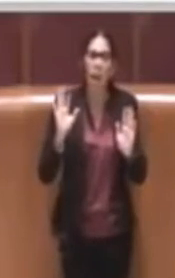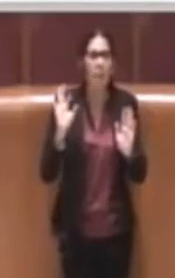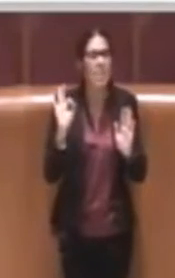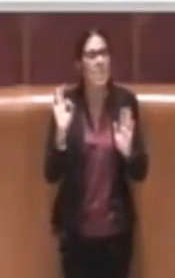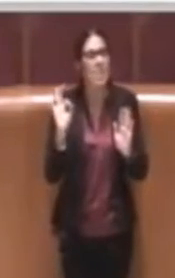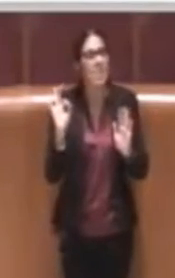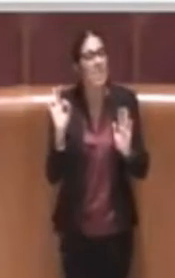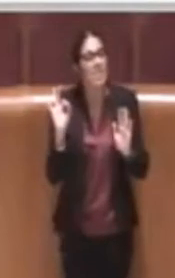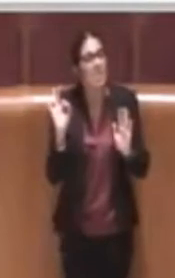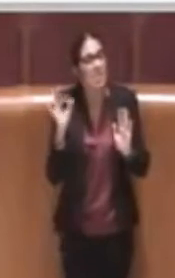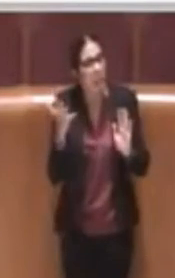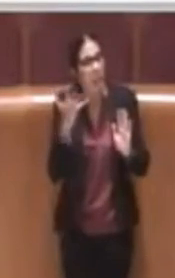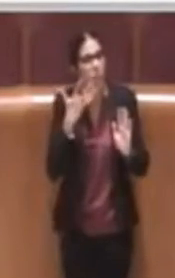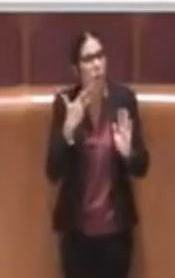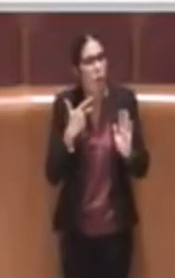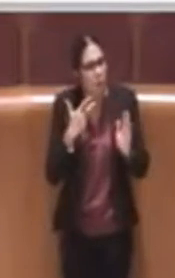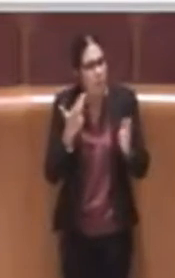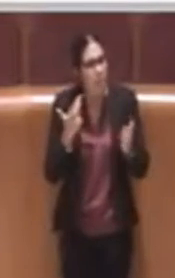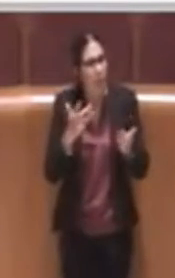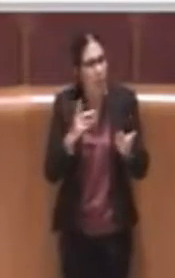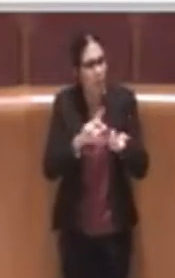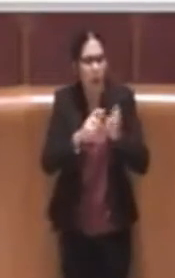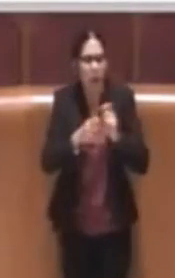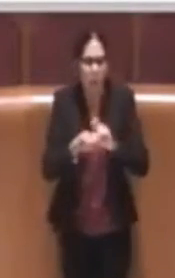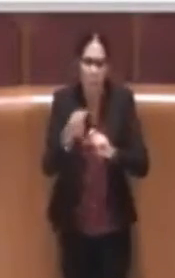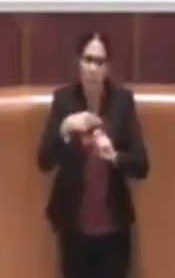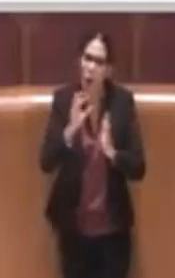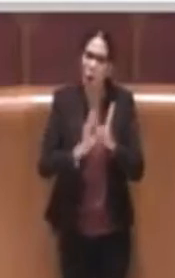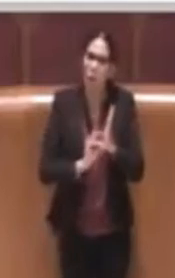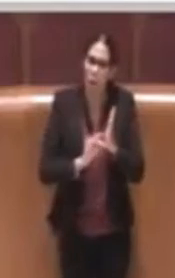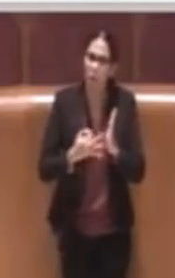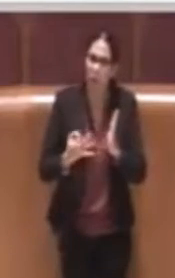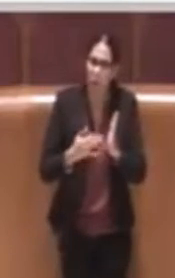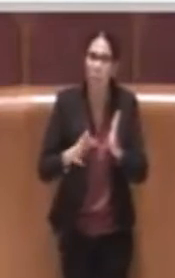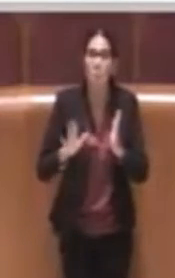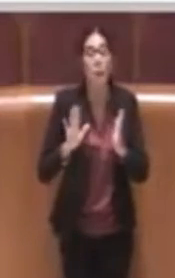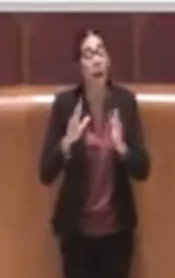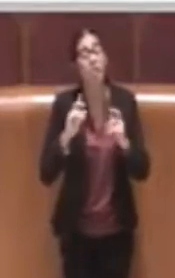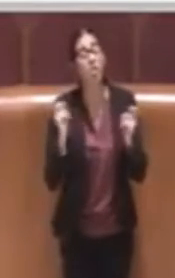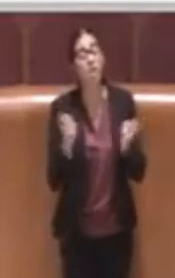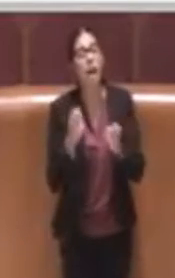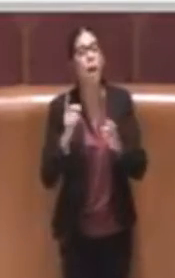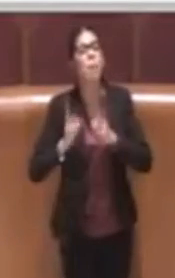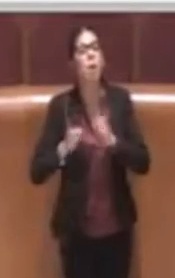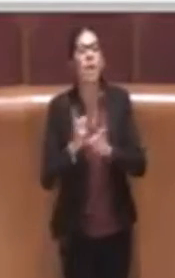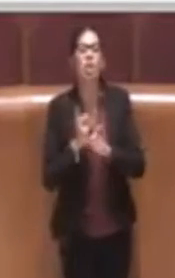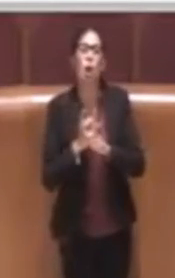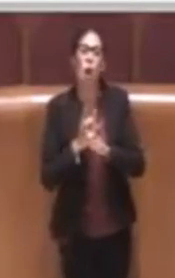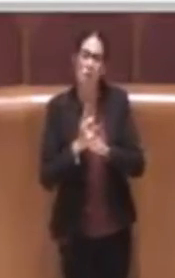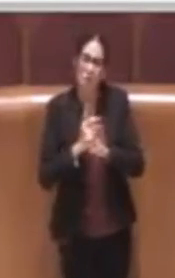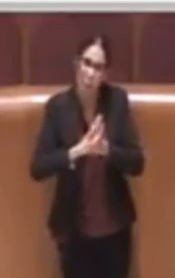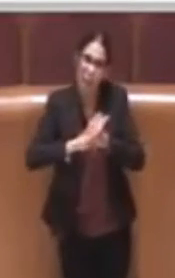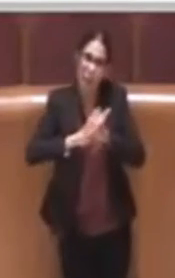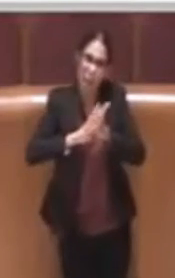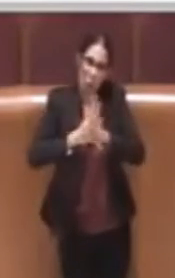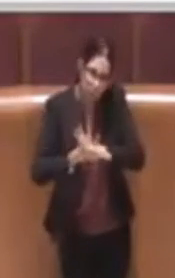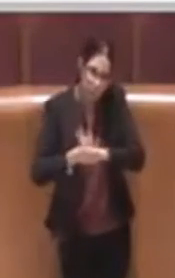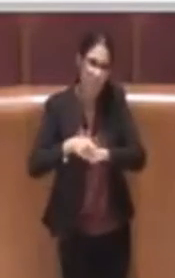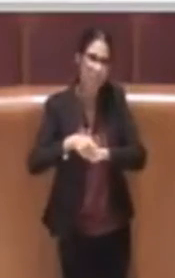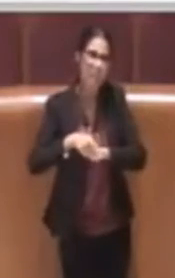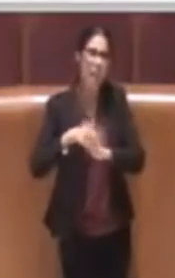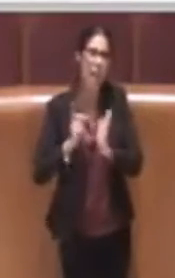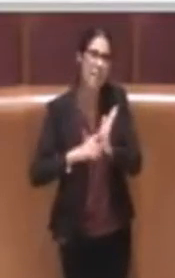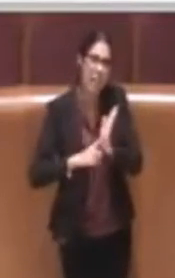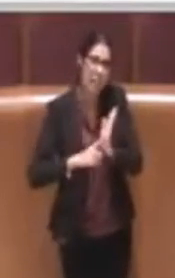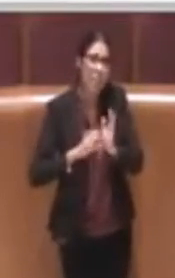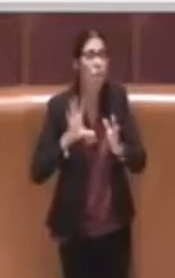ordinamento e le nostre libertà, la politica deve avere la capacità di plasmare il diritto sulla base dei fabbisogni delle comunità e della visione